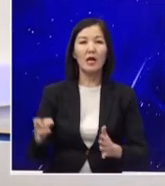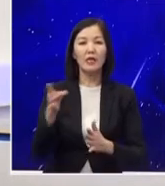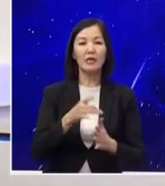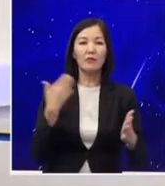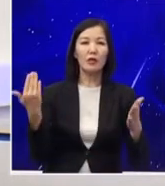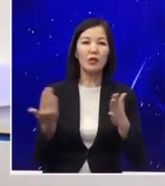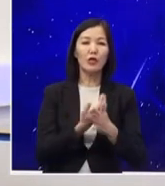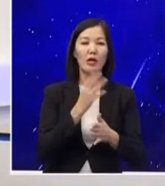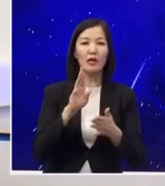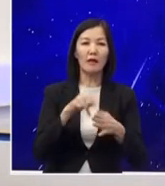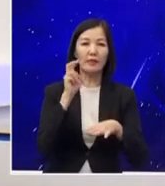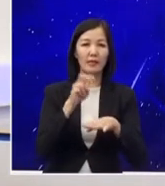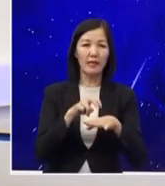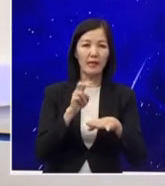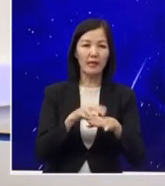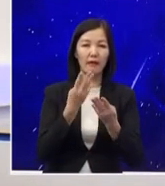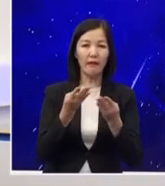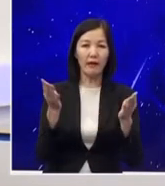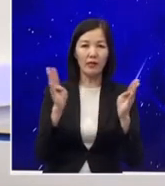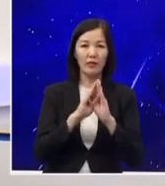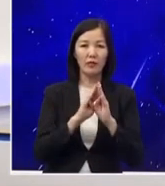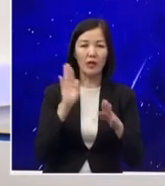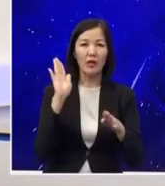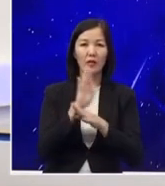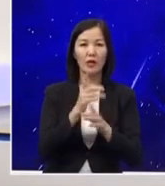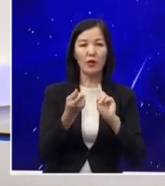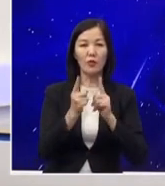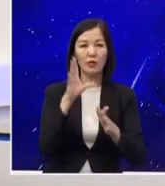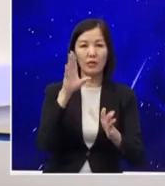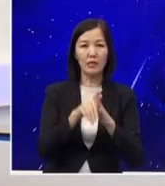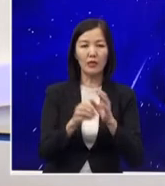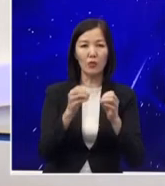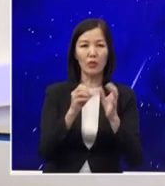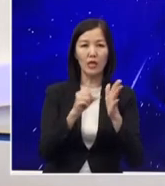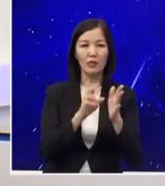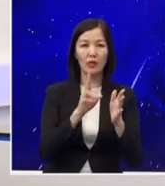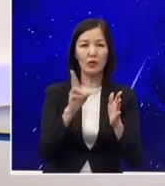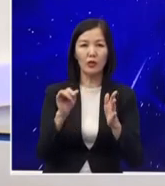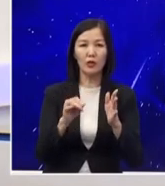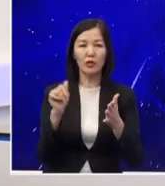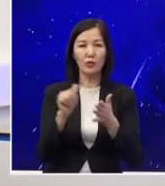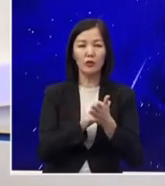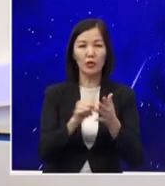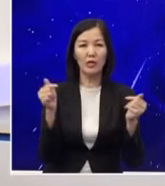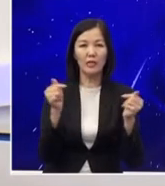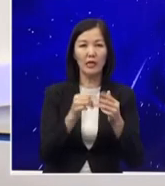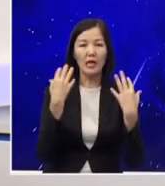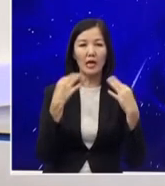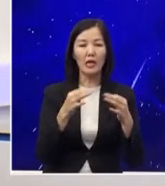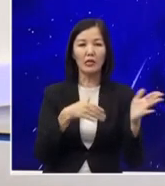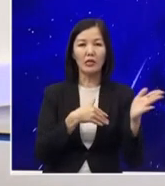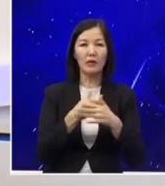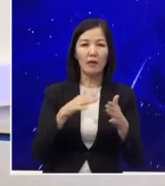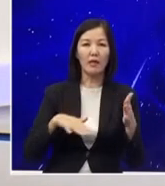Республиканың жаңа бас санитар дәрігері карантин туралы қаулыға өзгерістер енгізді. 16 қыркүйектегі құжатқа сәйкес ашық